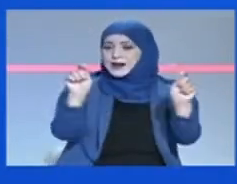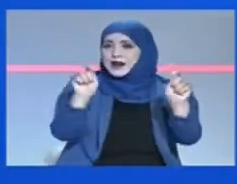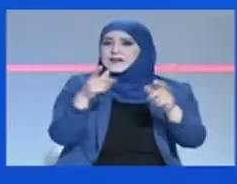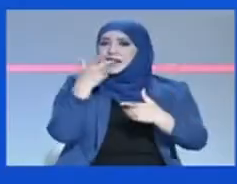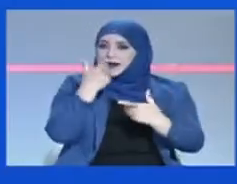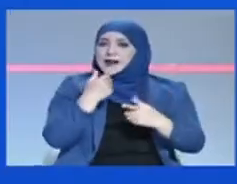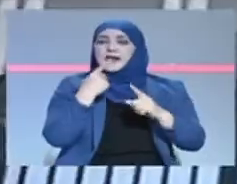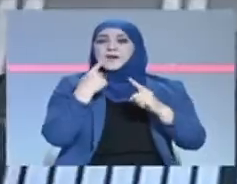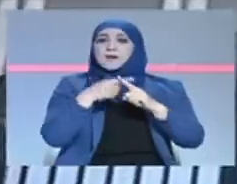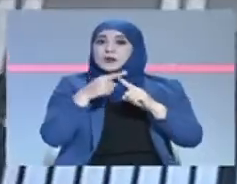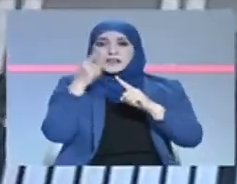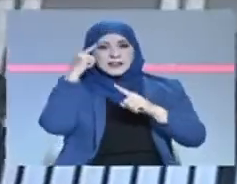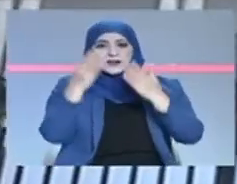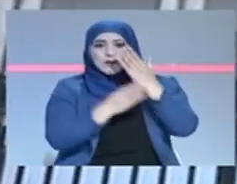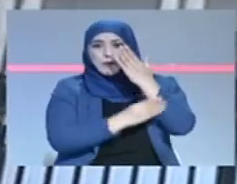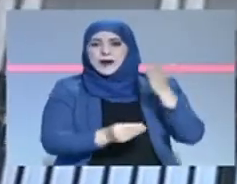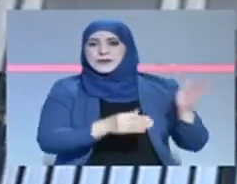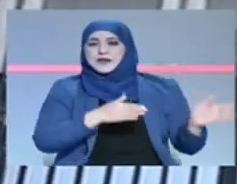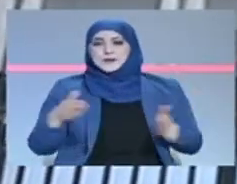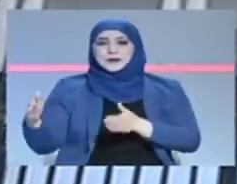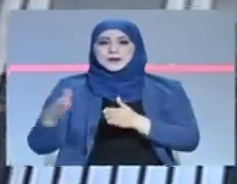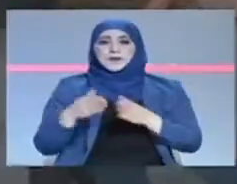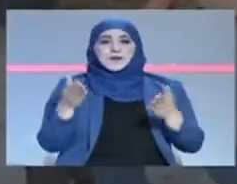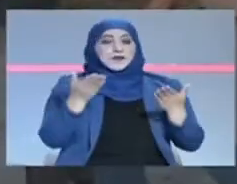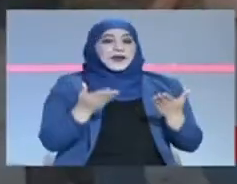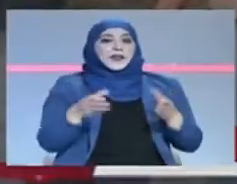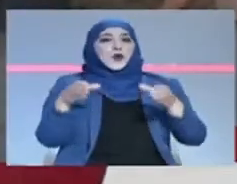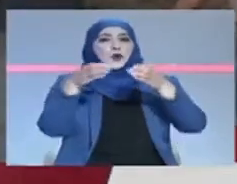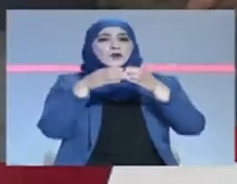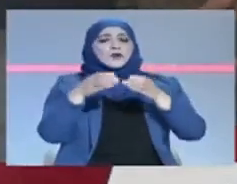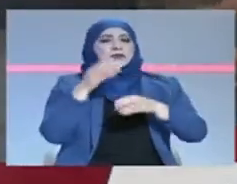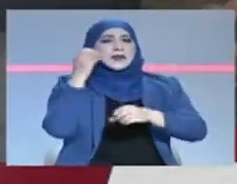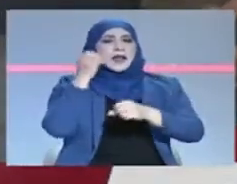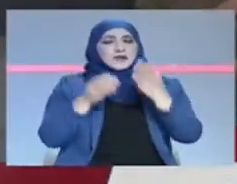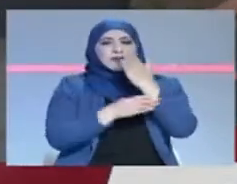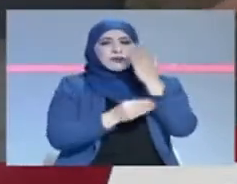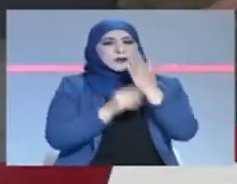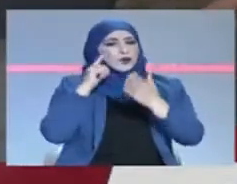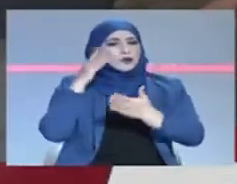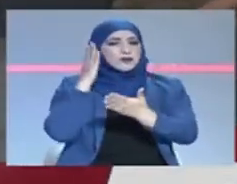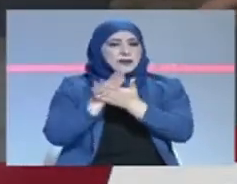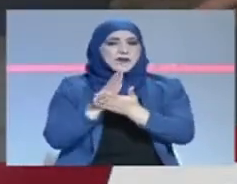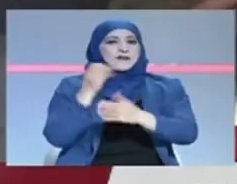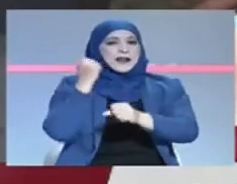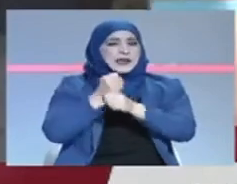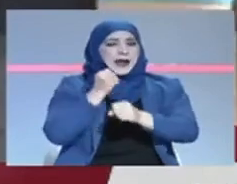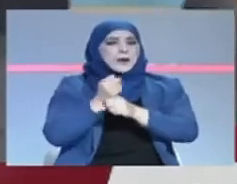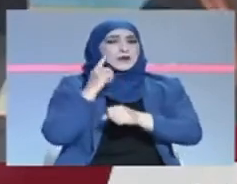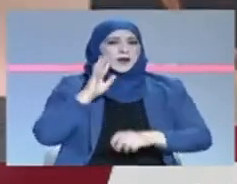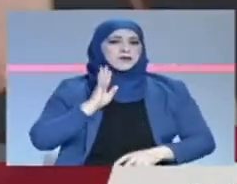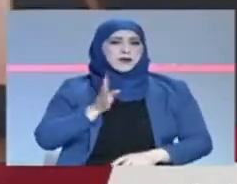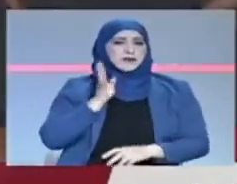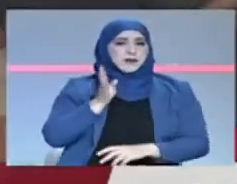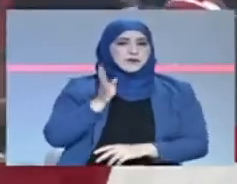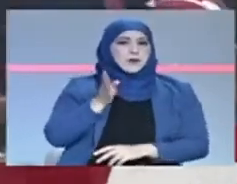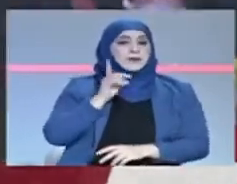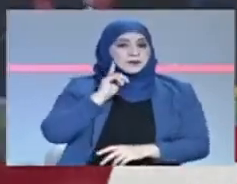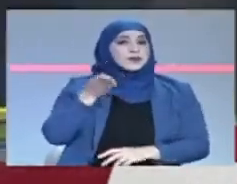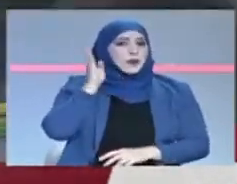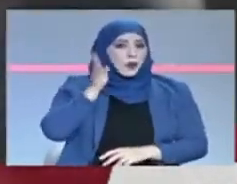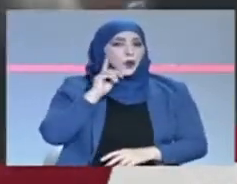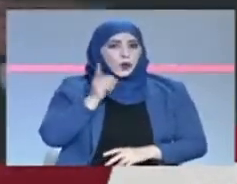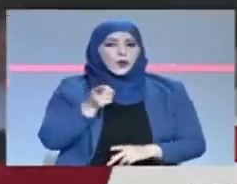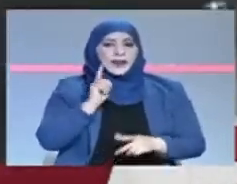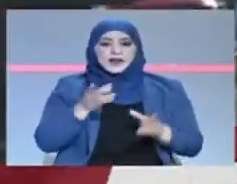وشرفها. بين المحو النهائي من مهنة المحاماة والإيقاف عن العمل والتوبيخ تراوحت العقوبات التي